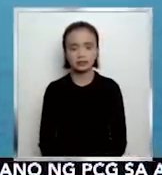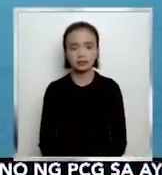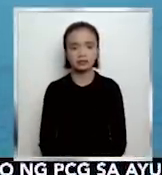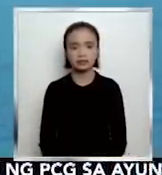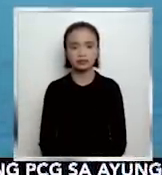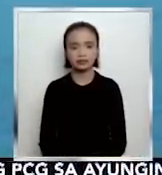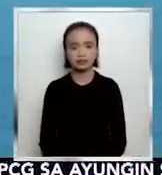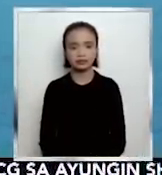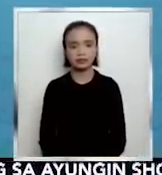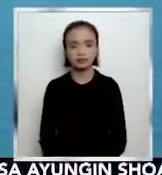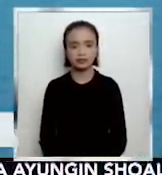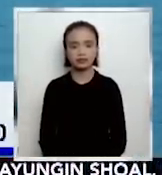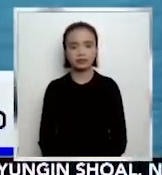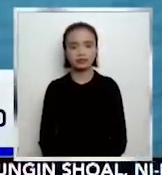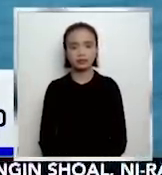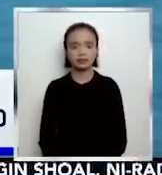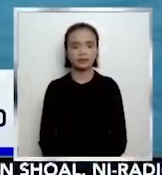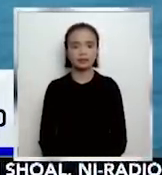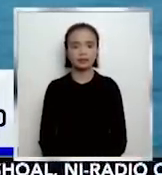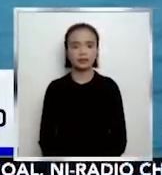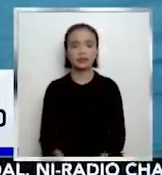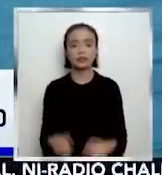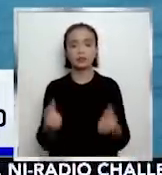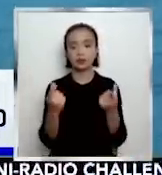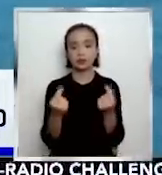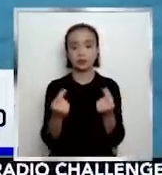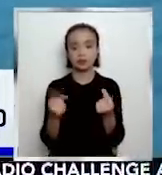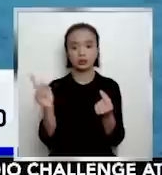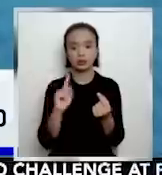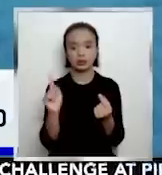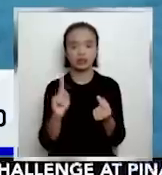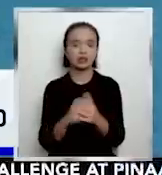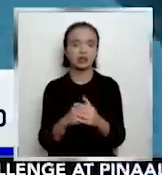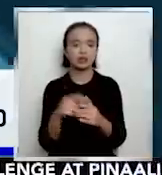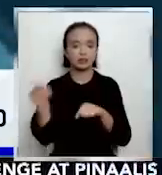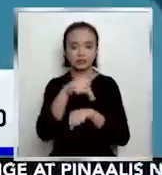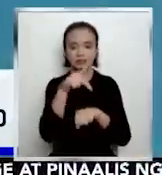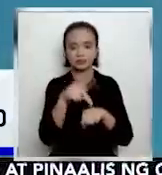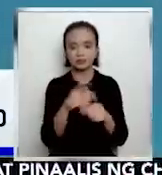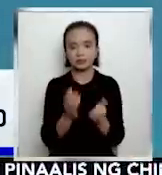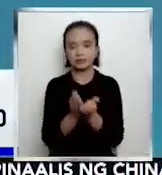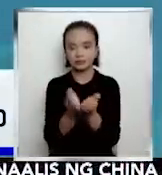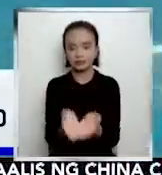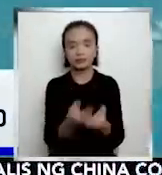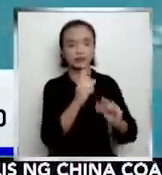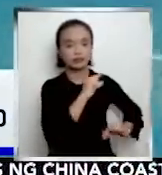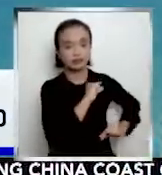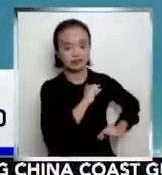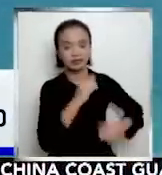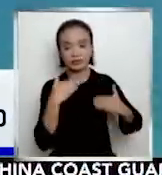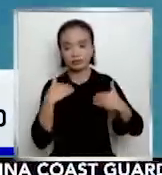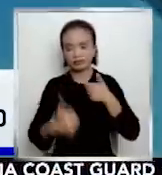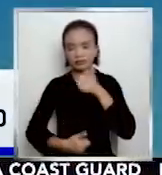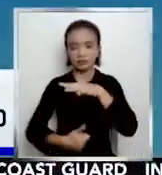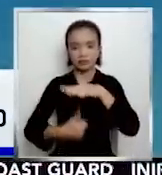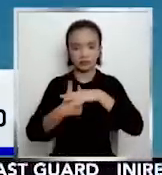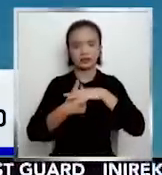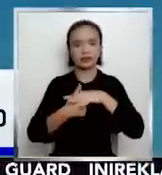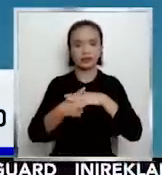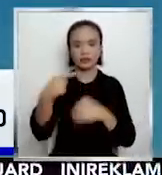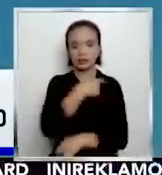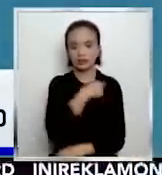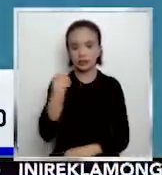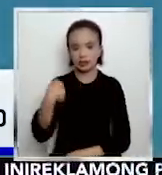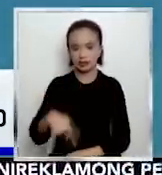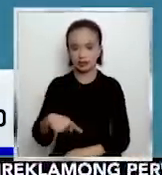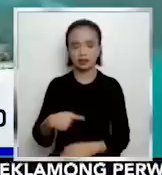Nang magsagawa ng Maritime Domain Awareness Flight ang Philippine Coast Guard nitong Martes, tumambad ng isang malaking Chinese Coast Guard ship. Isang